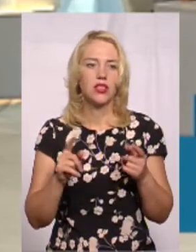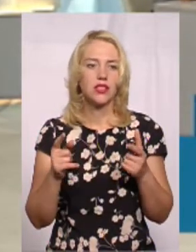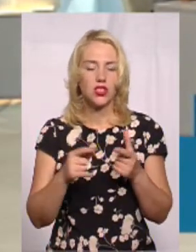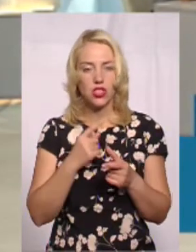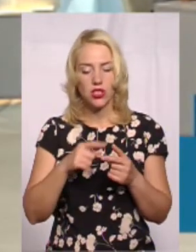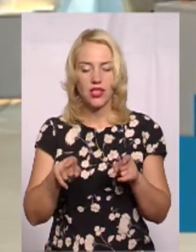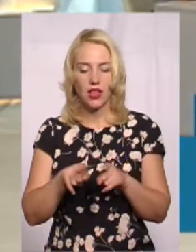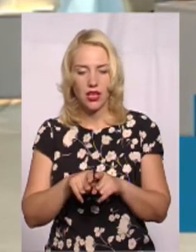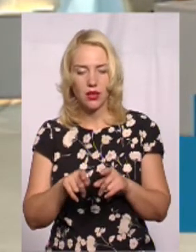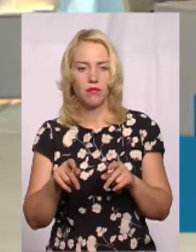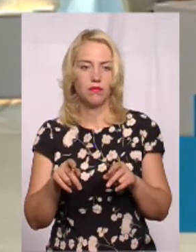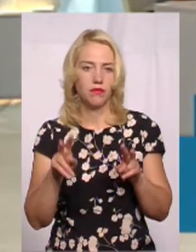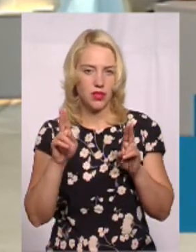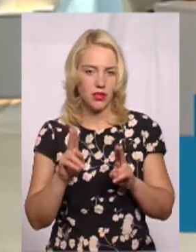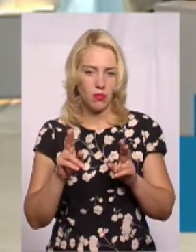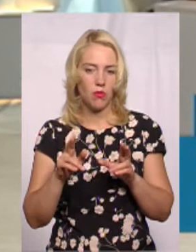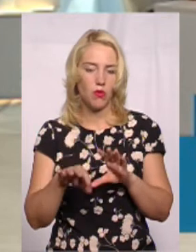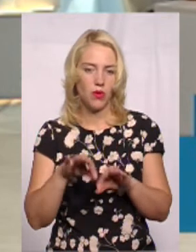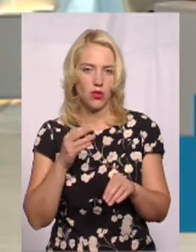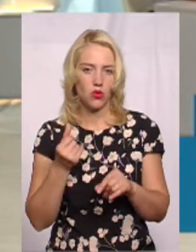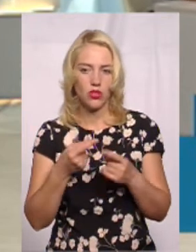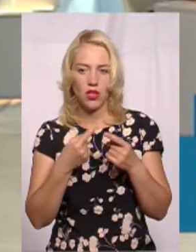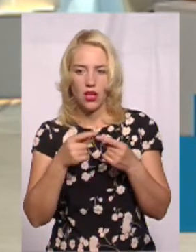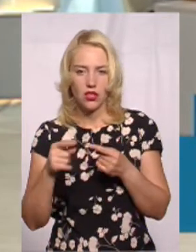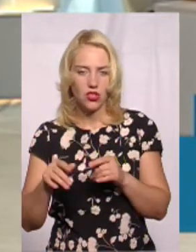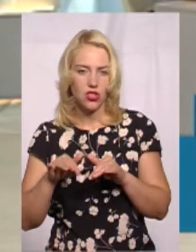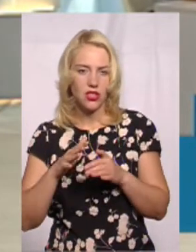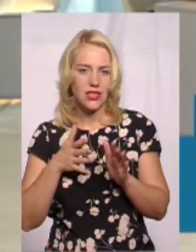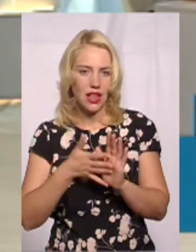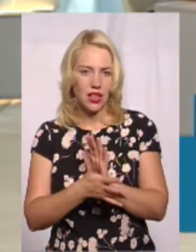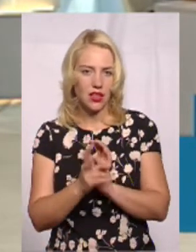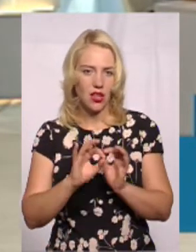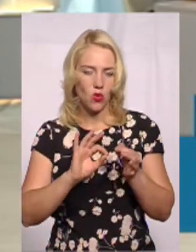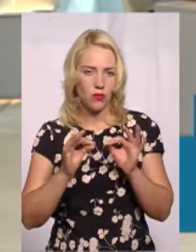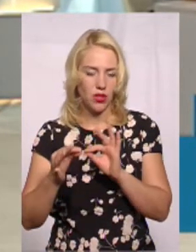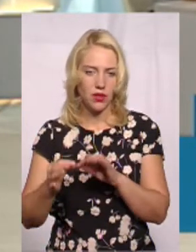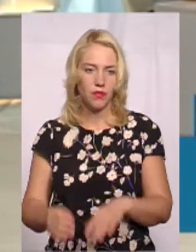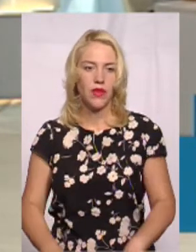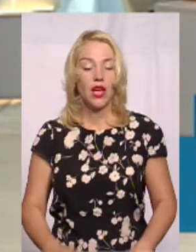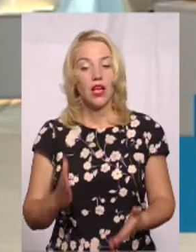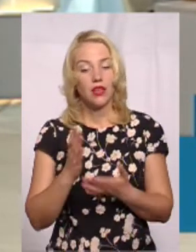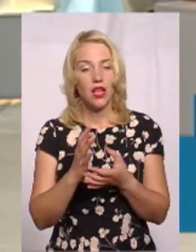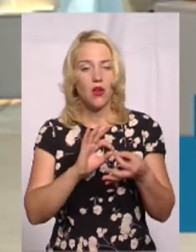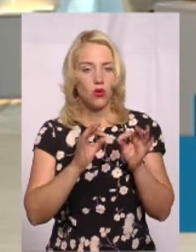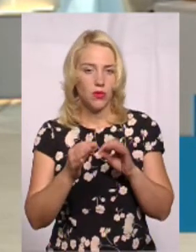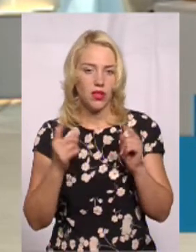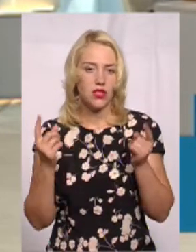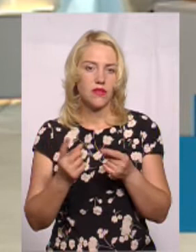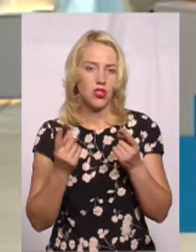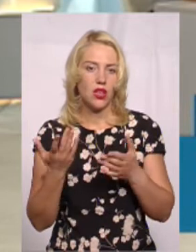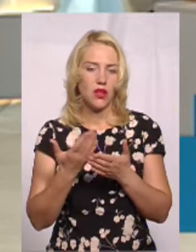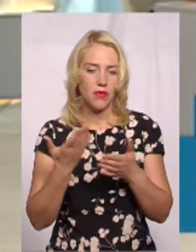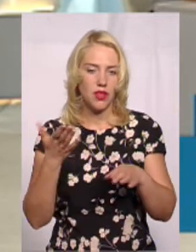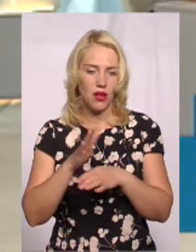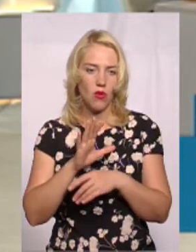кошти на інші олімпіади, на інші види? Я зрозумів ваше запитання, дякую. Розумієте, є олімпіади звичайні, які проходять під наказом